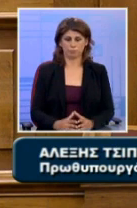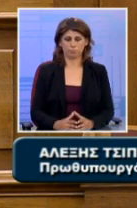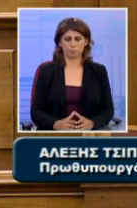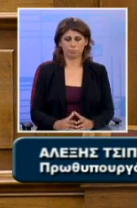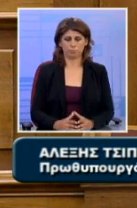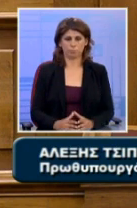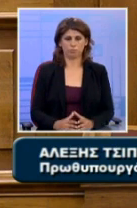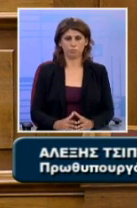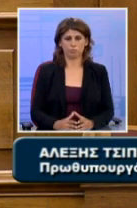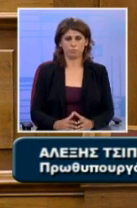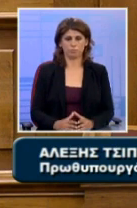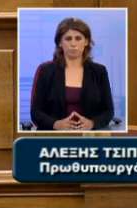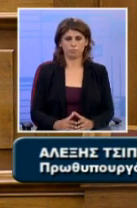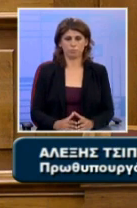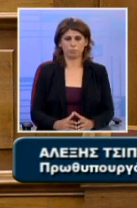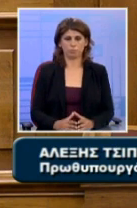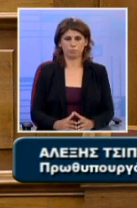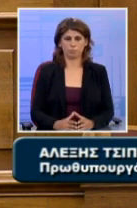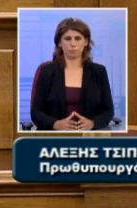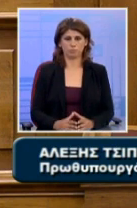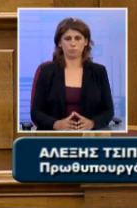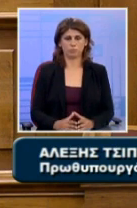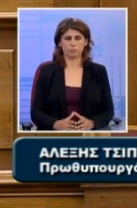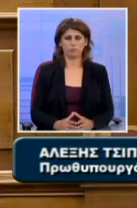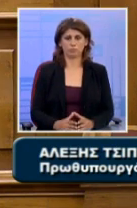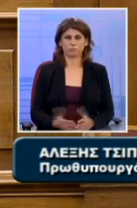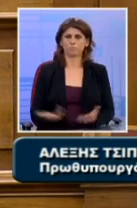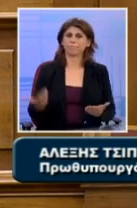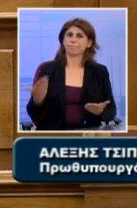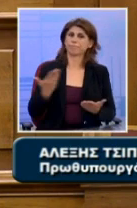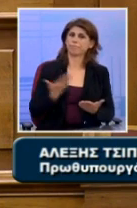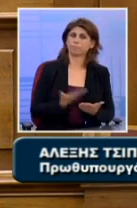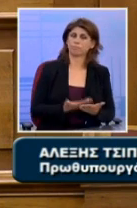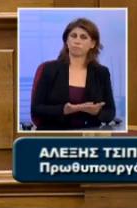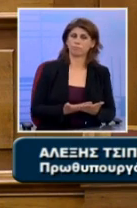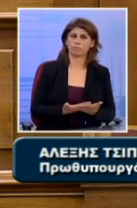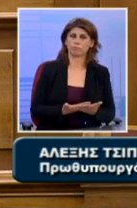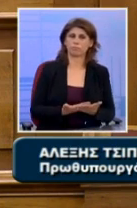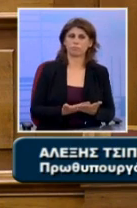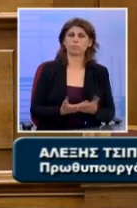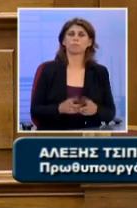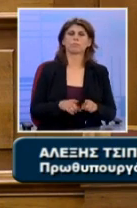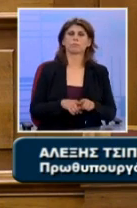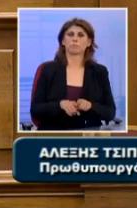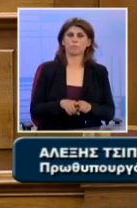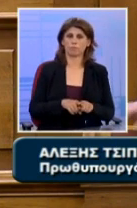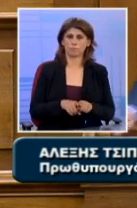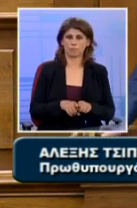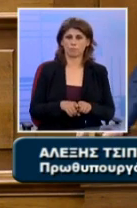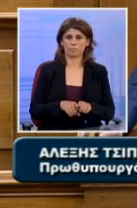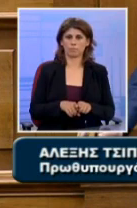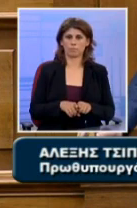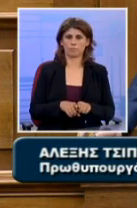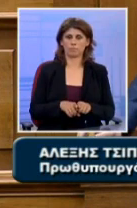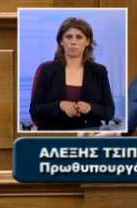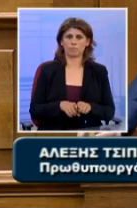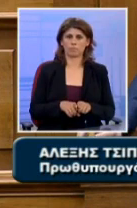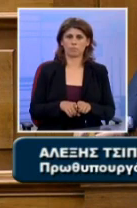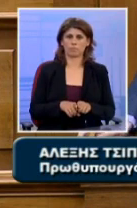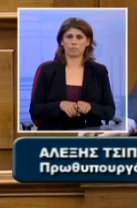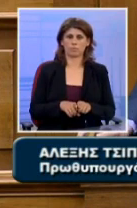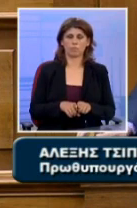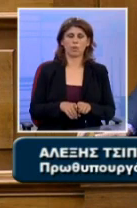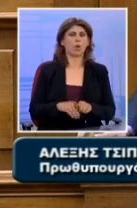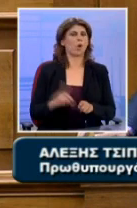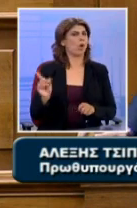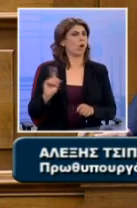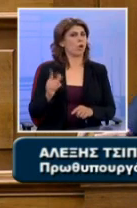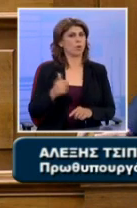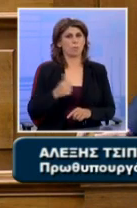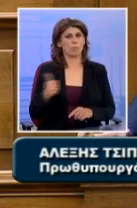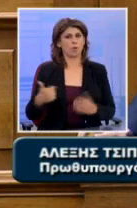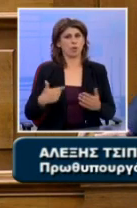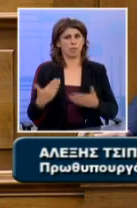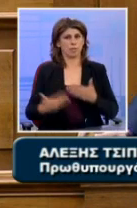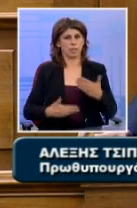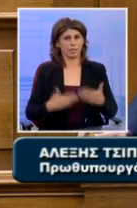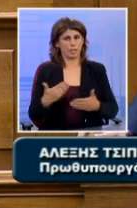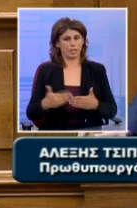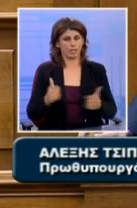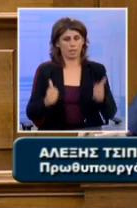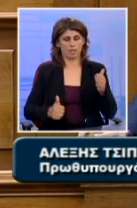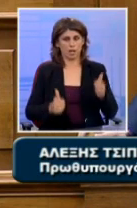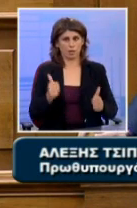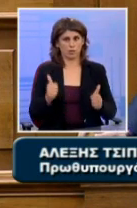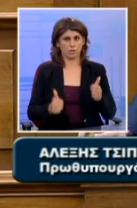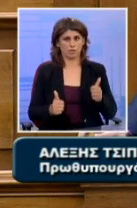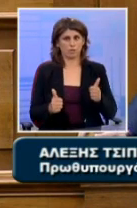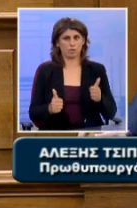τα οποία θέσατε και έχουν να κάνουν όχι μόνο με την διαδικασία, τη